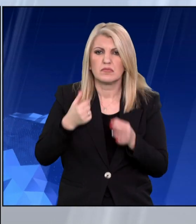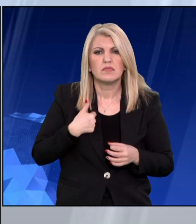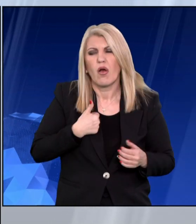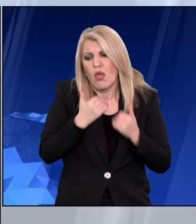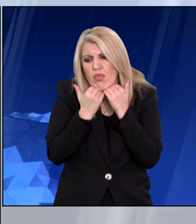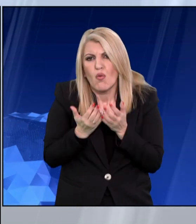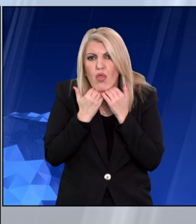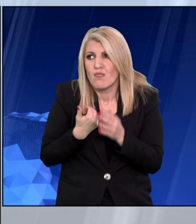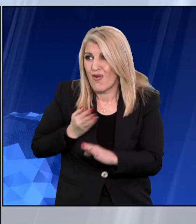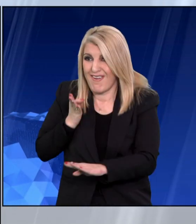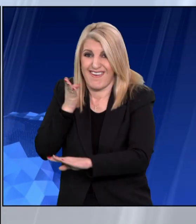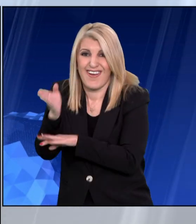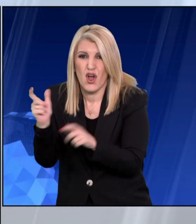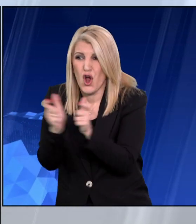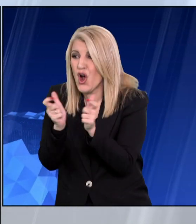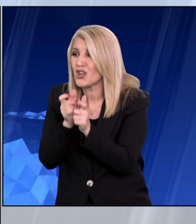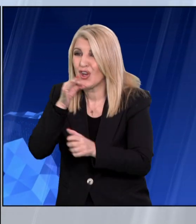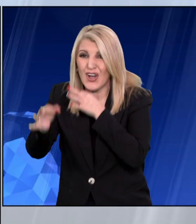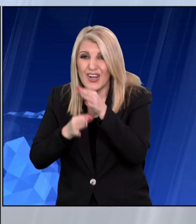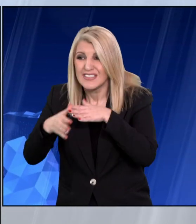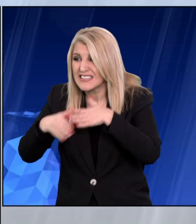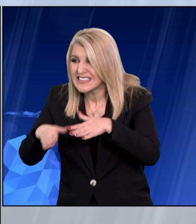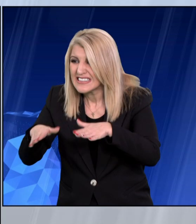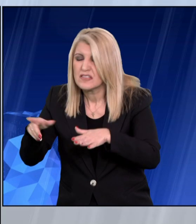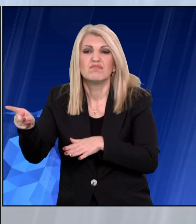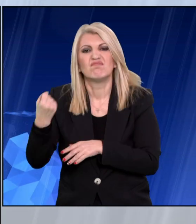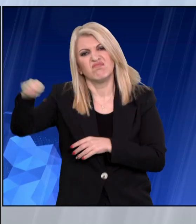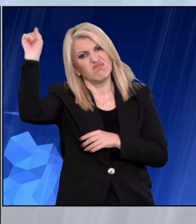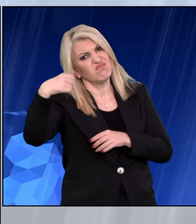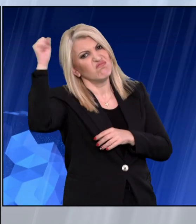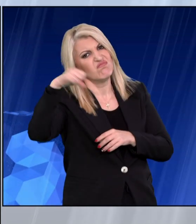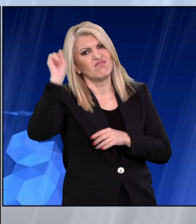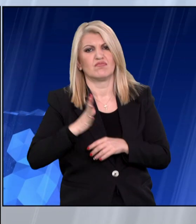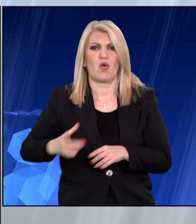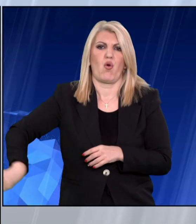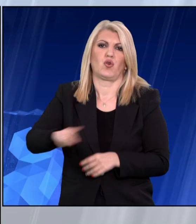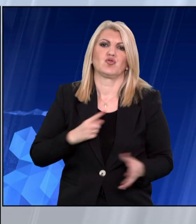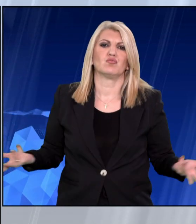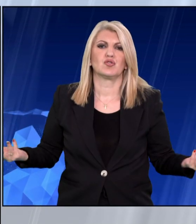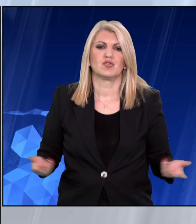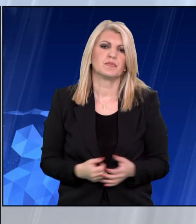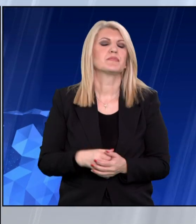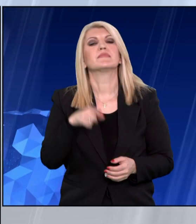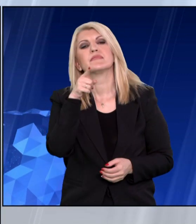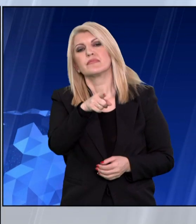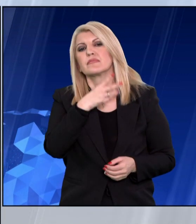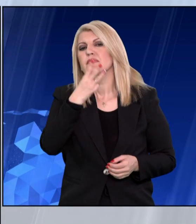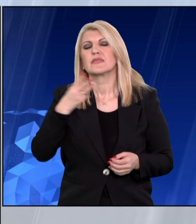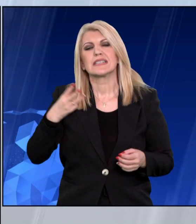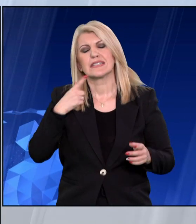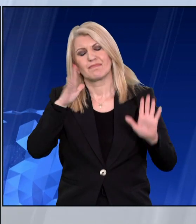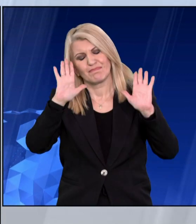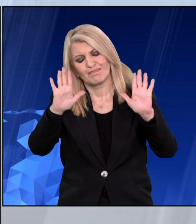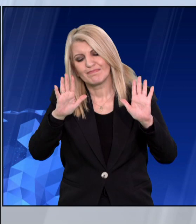χωριά με το που πας να πεις κάτι μου δείχνουν την αντίθεσή τους για το ζήτημα η εκπρόσωπος του συριζα προσπάθησε να αμβλύνει τις αντιδράσεις δηλώνοντας πως δεν